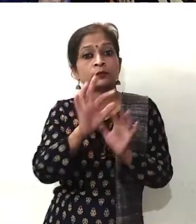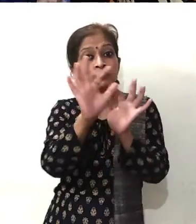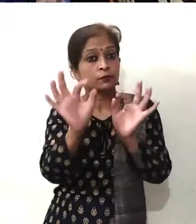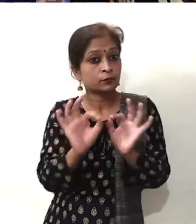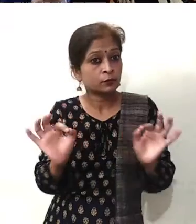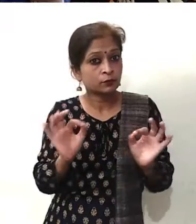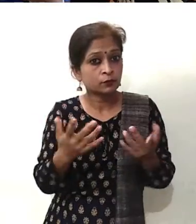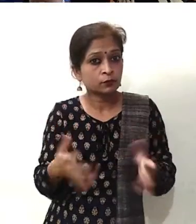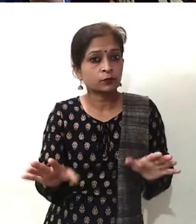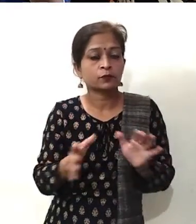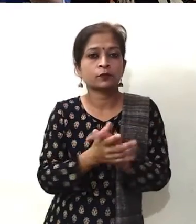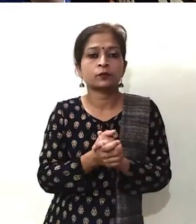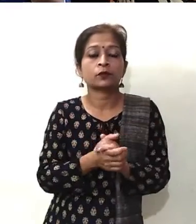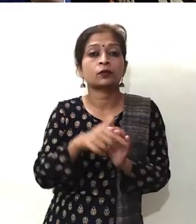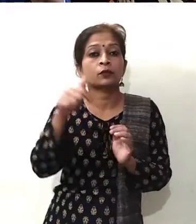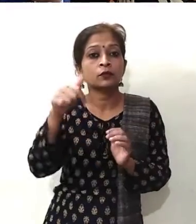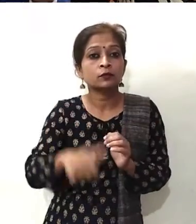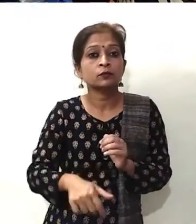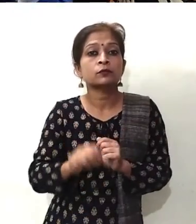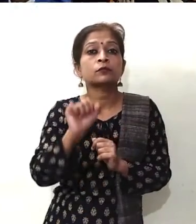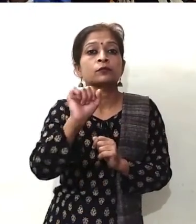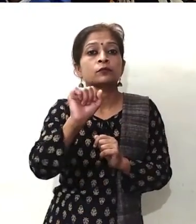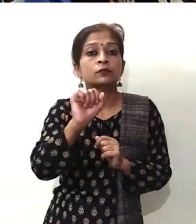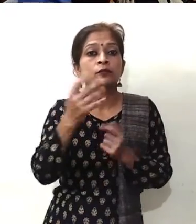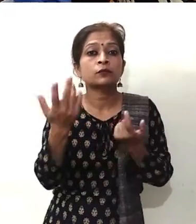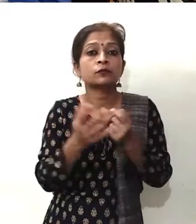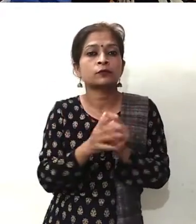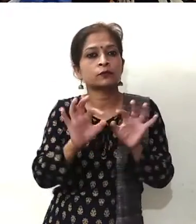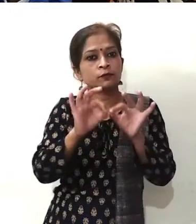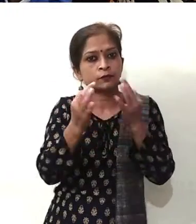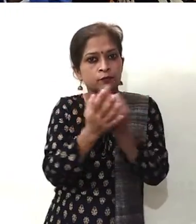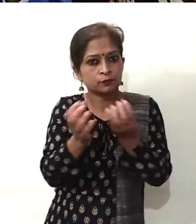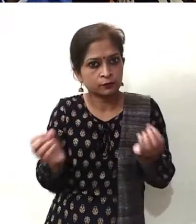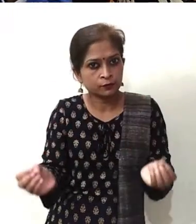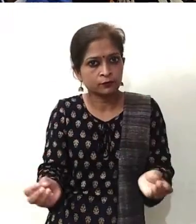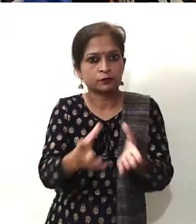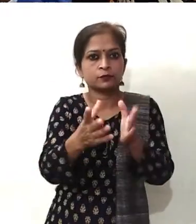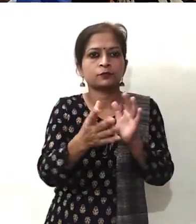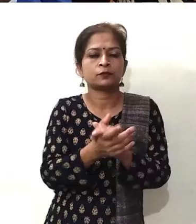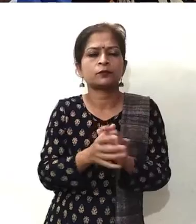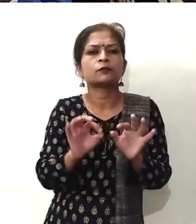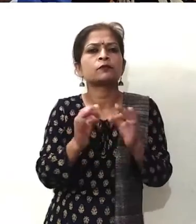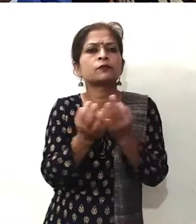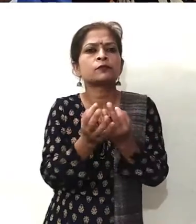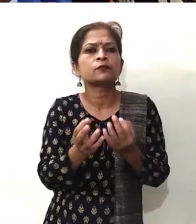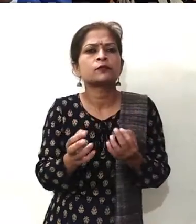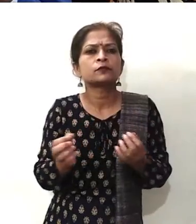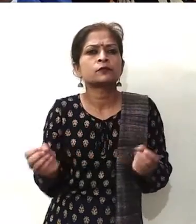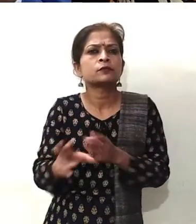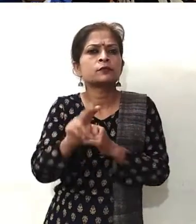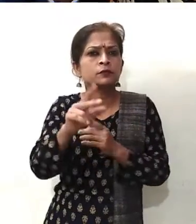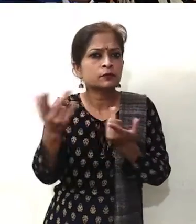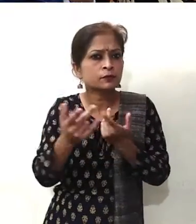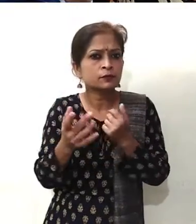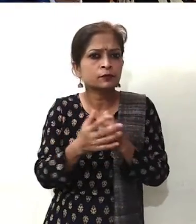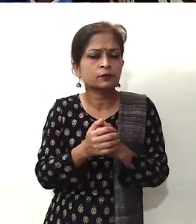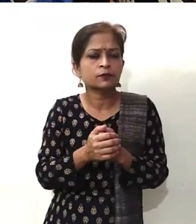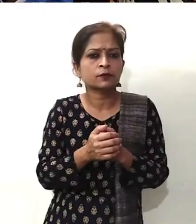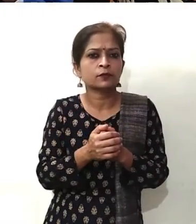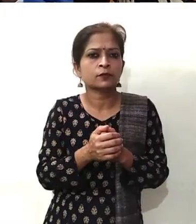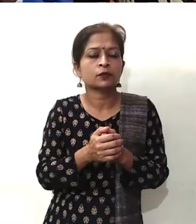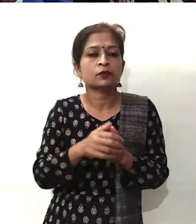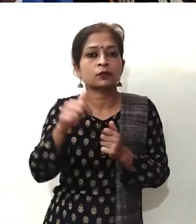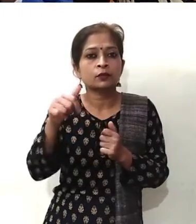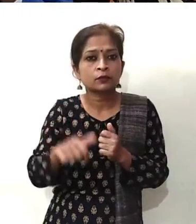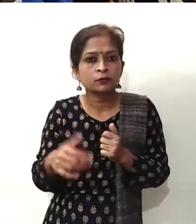चुकी, अब तुम अपना गोत्र शुरू कर सकते हो। गोत्र शुरू कर सकते हो यानी